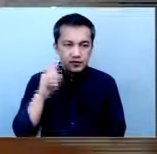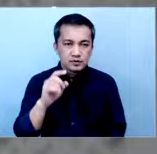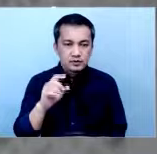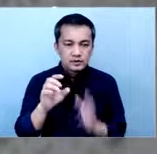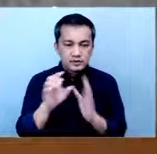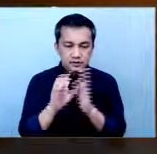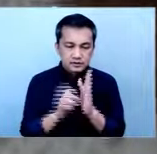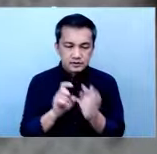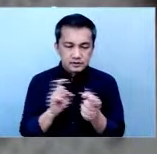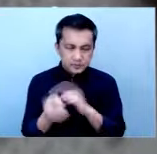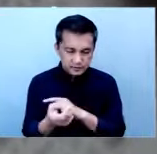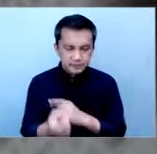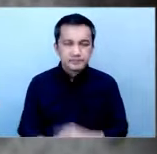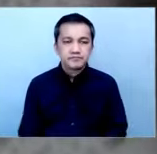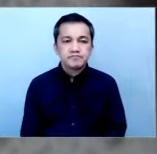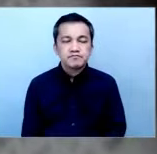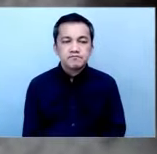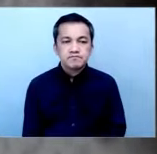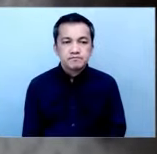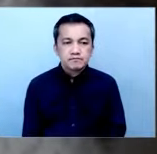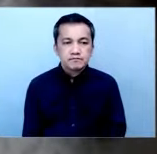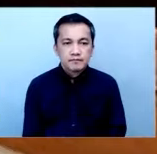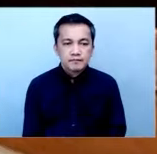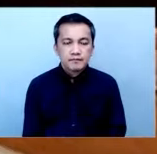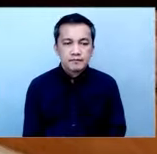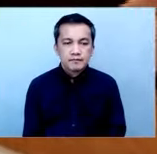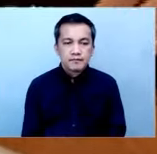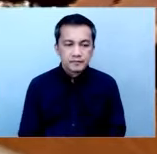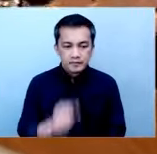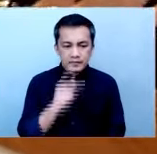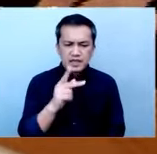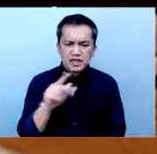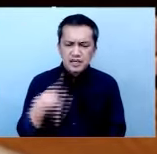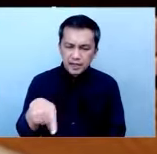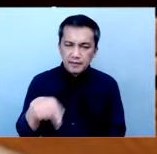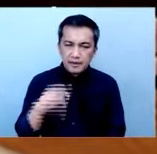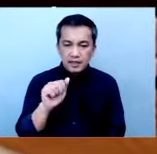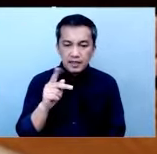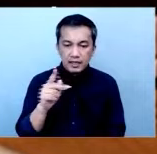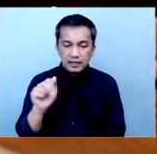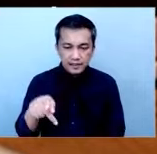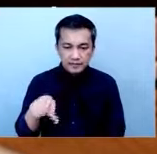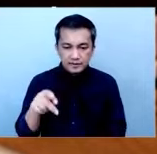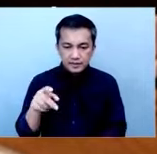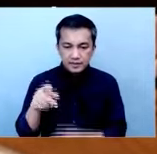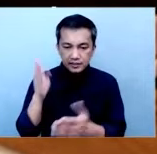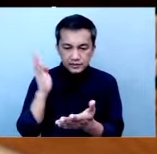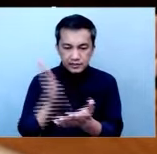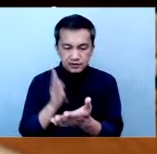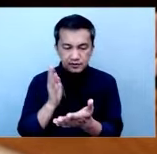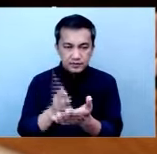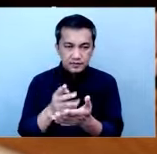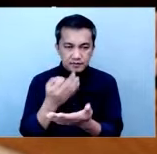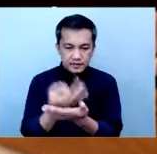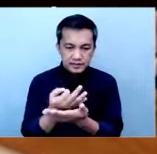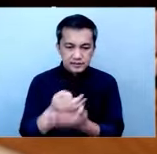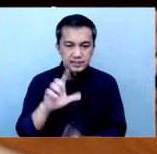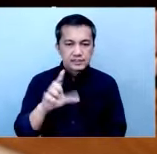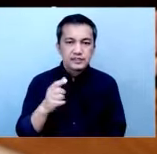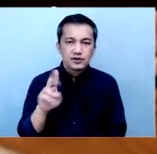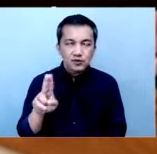at pag-amyenda ng konstitusyon. Ang AKAP daw, ida-download yung pera sa LGU. Okay.